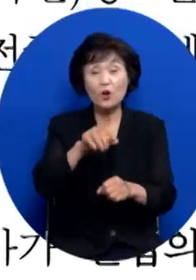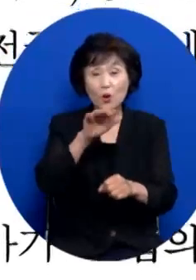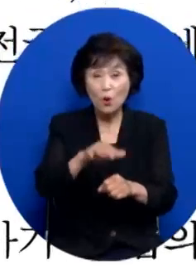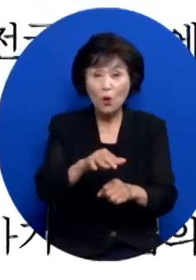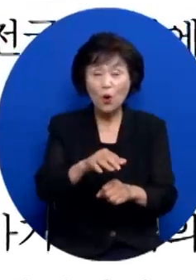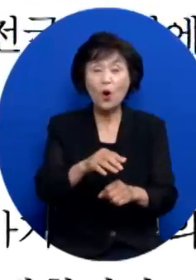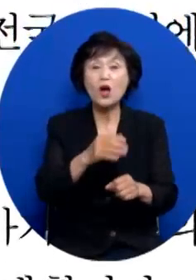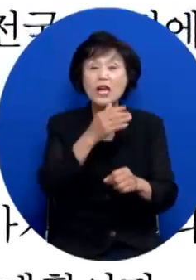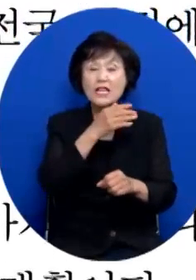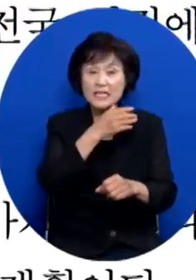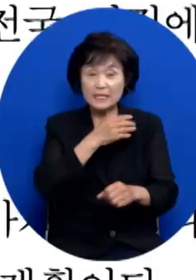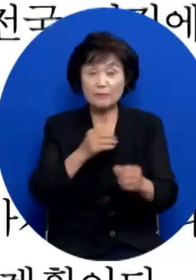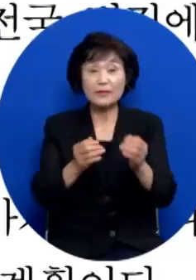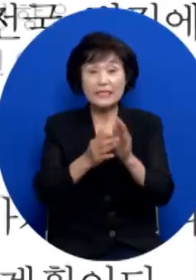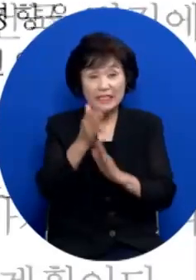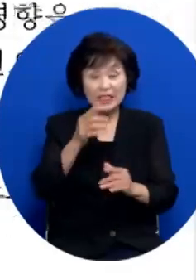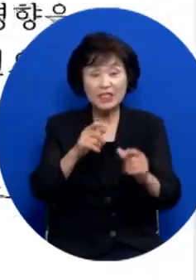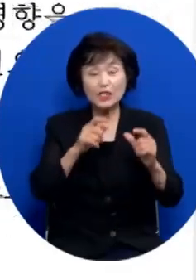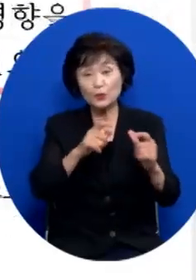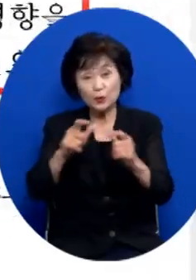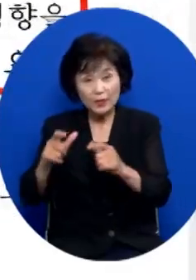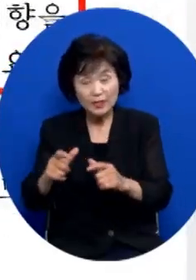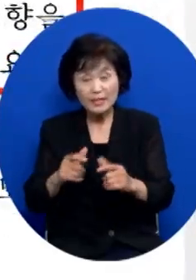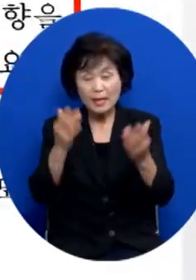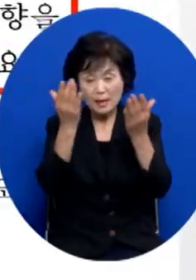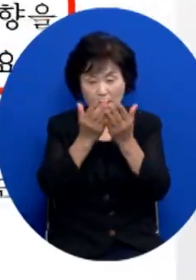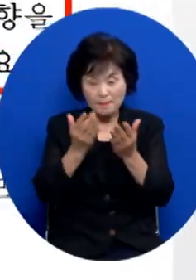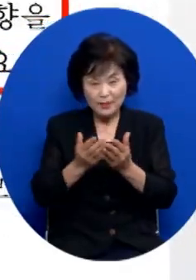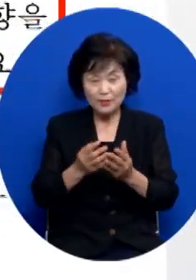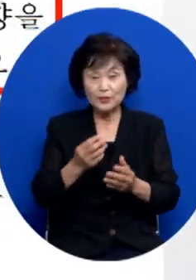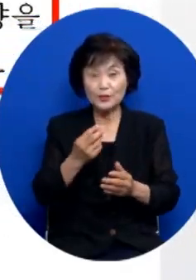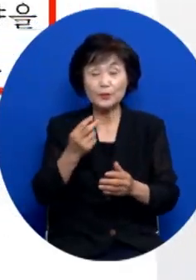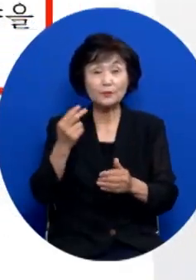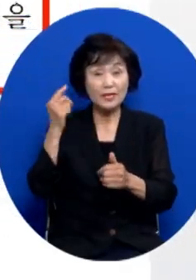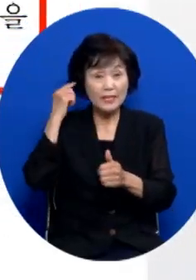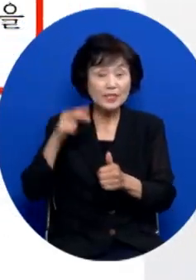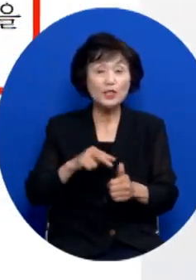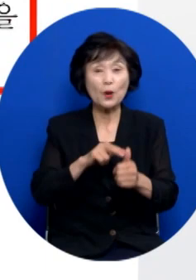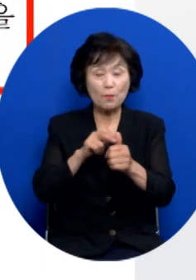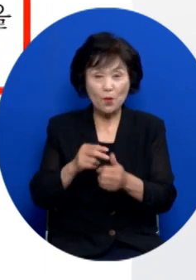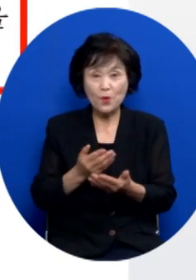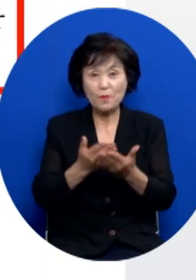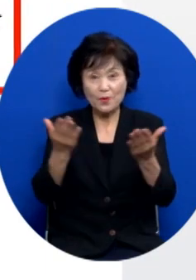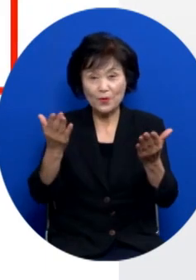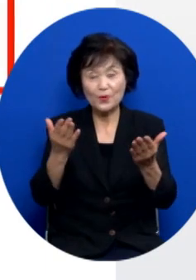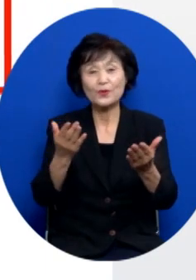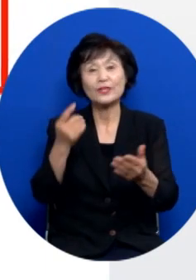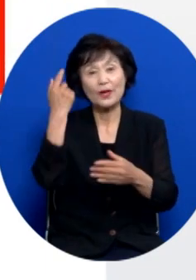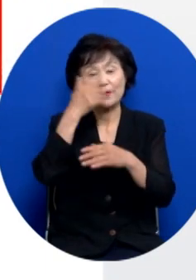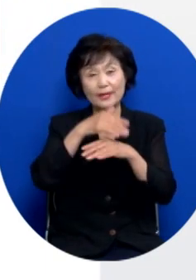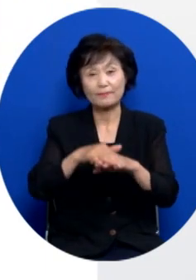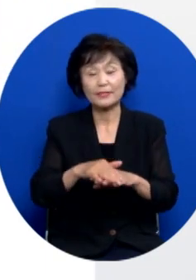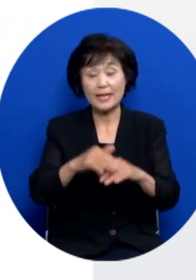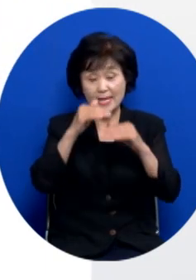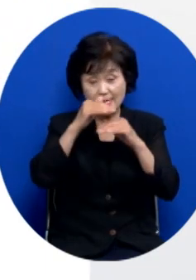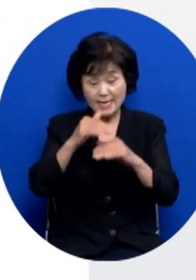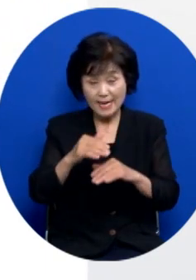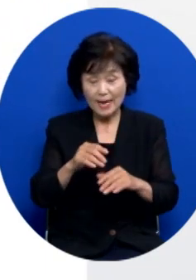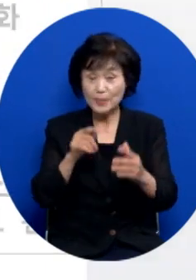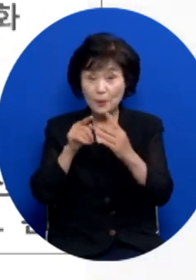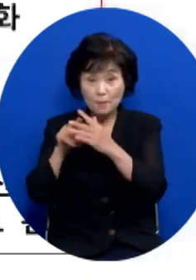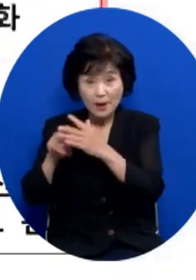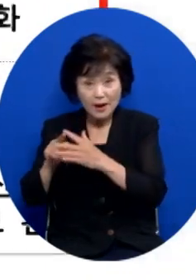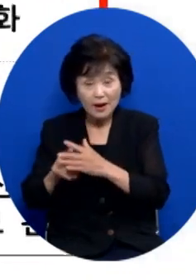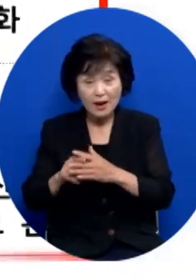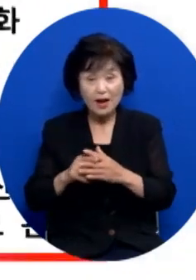시군별 통계 등 맞춤형 정보를 제공하기로 했습니다. 당국은 각 지자체의 빈집 현황을 체계적으로 파악하고